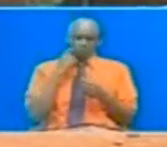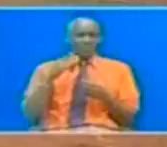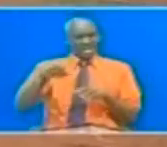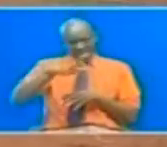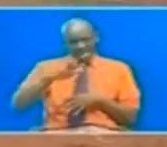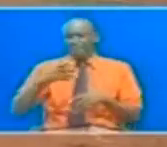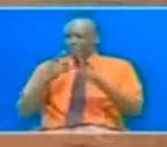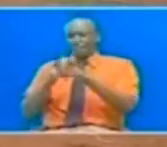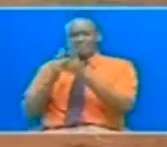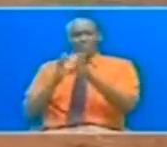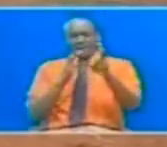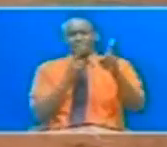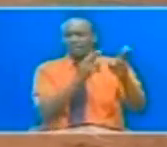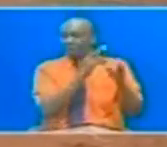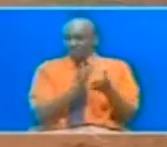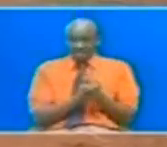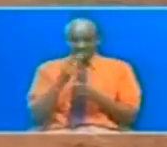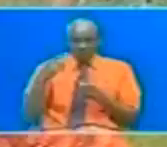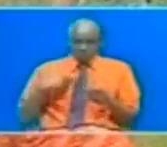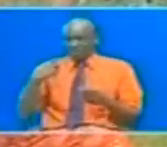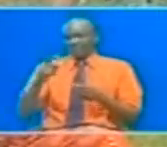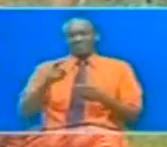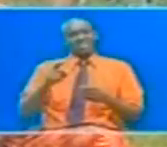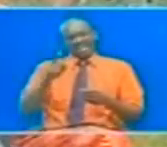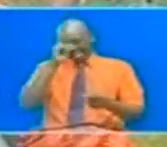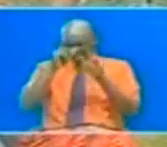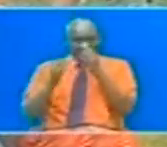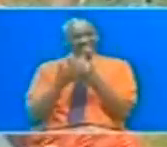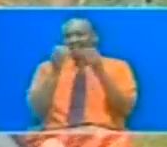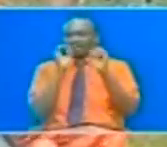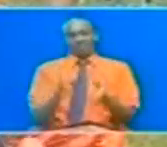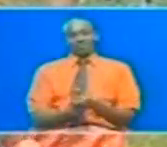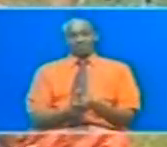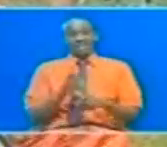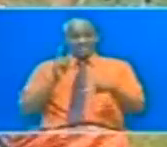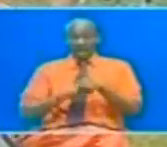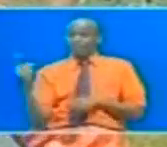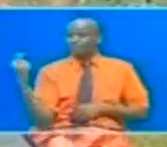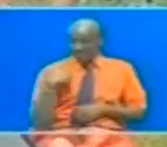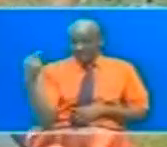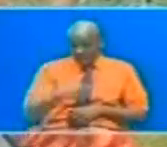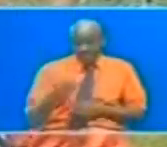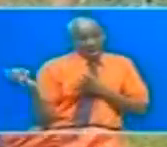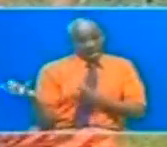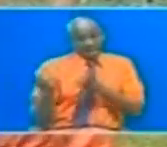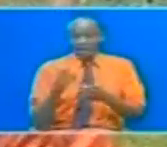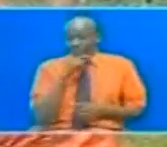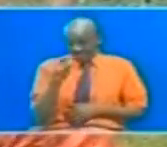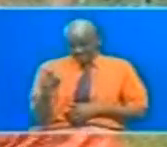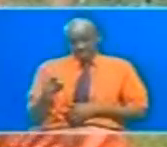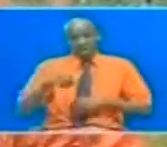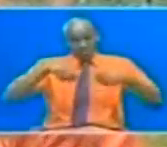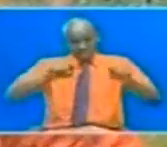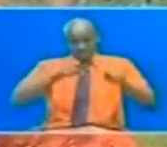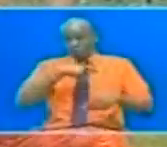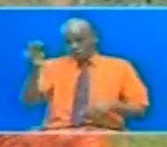during what the witness described as a chaotic shooting. Na sasa wakati nimekuja mimi mwenyewe na jamaa mwingine, tumebeba ule jamaa tunataka kumweka kwa